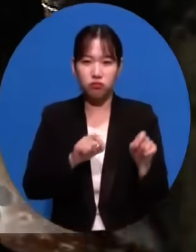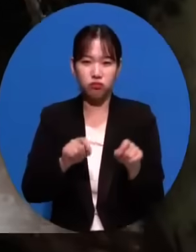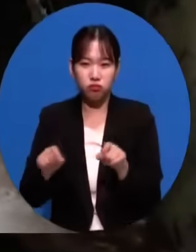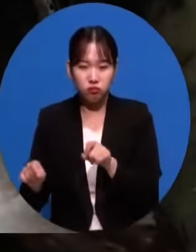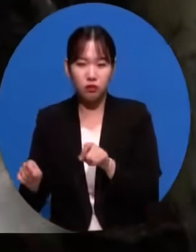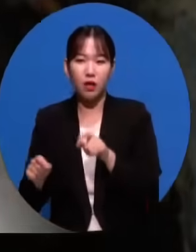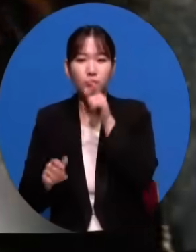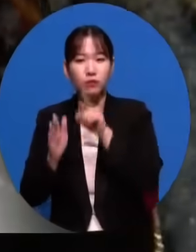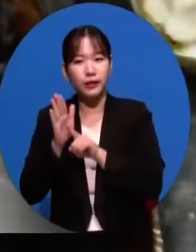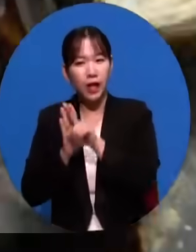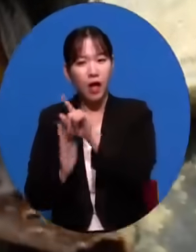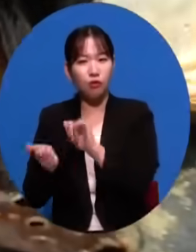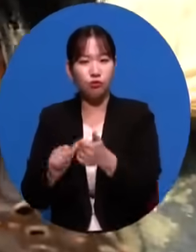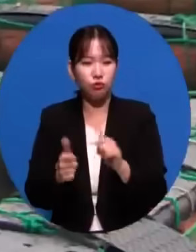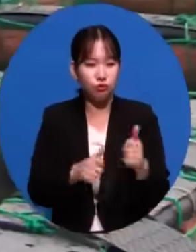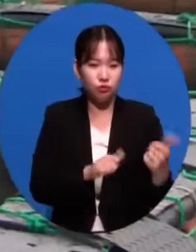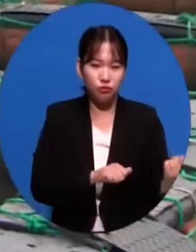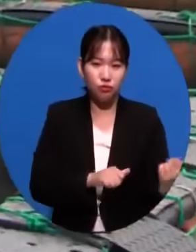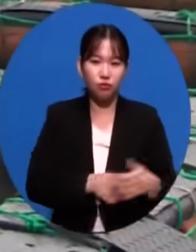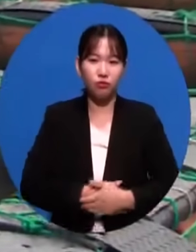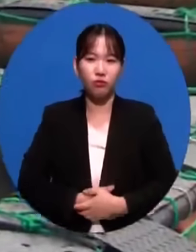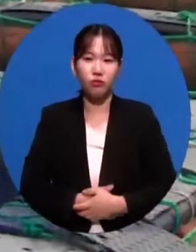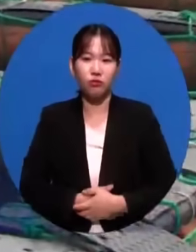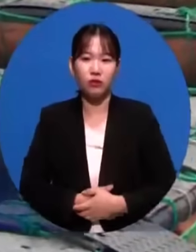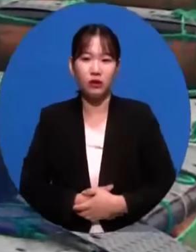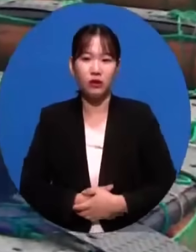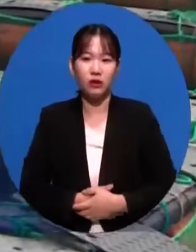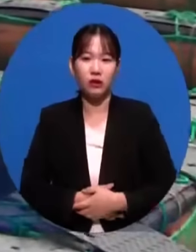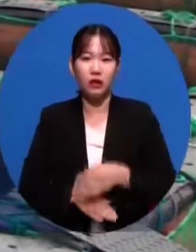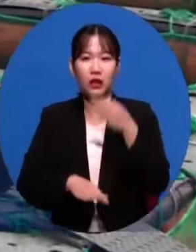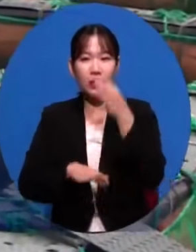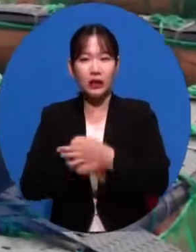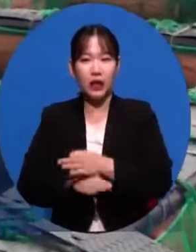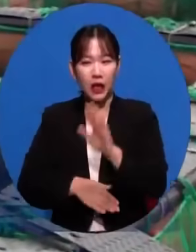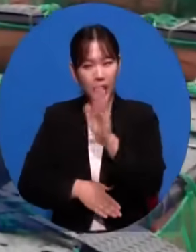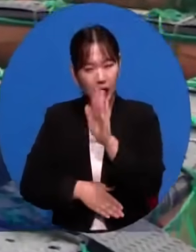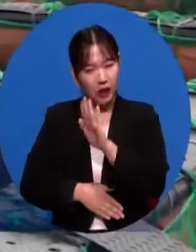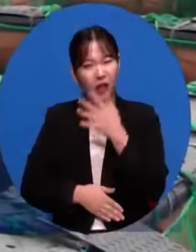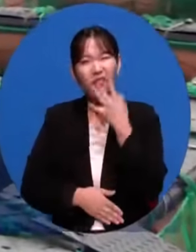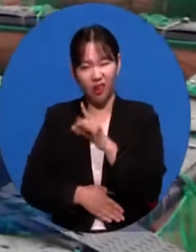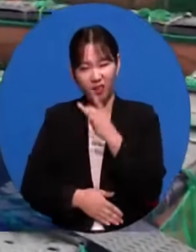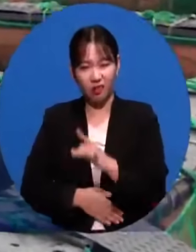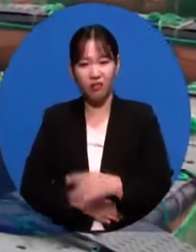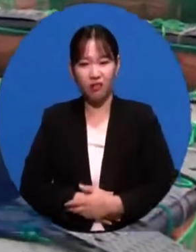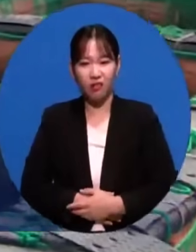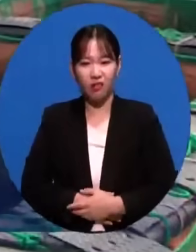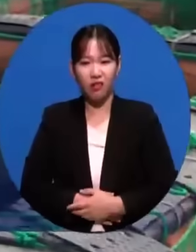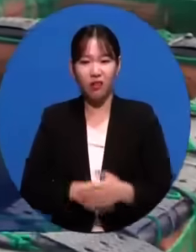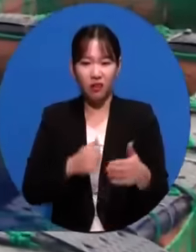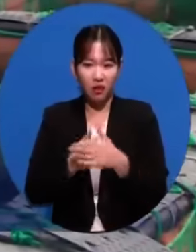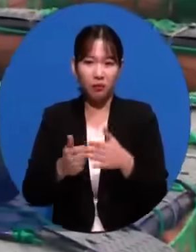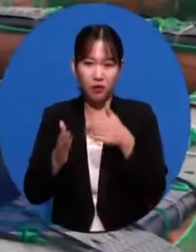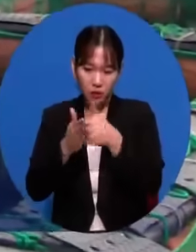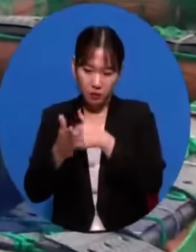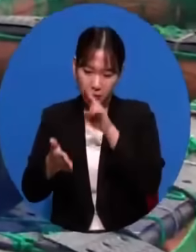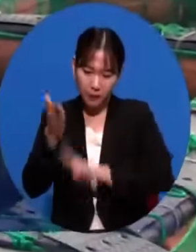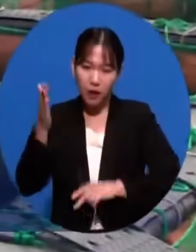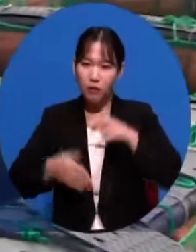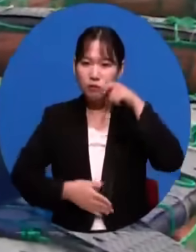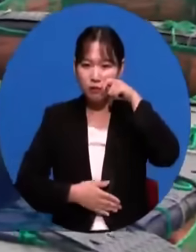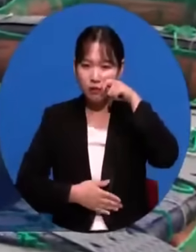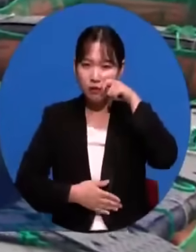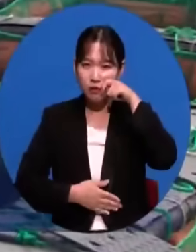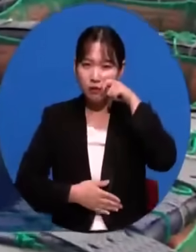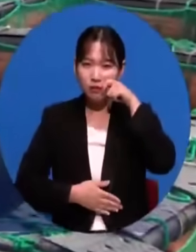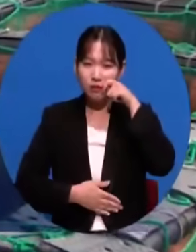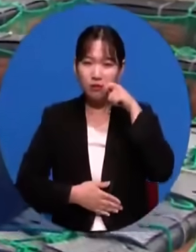고수온의 폐사도 이어지고 있습니다. 자연히 소비 심리가 위축될 수밖에 없죠. 그래서 전복이